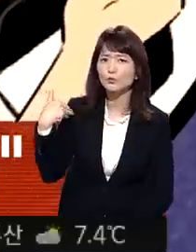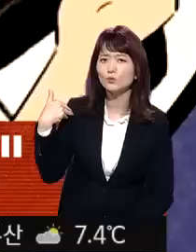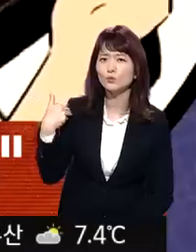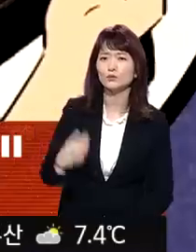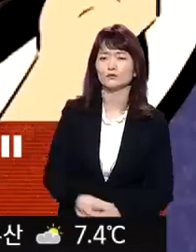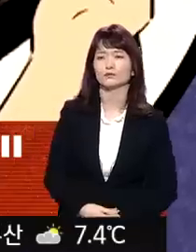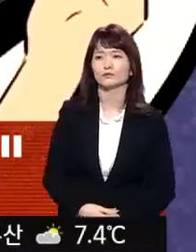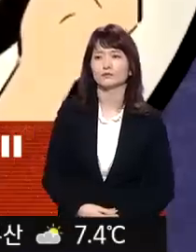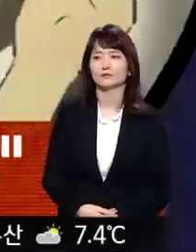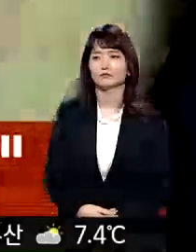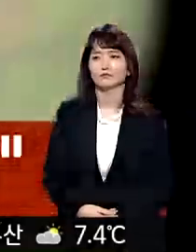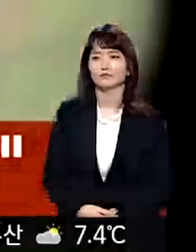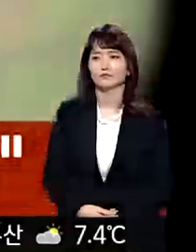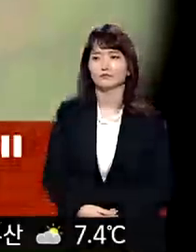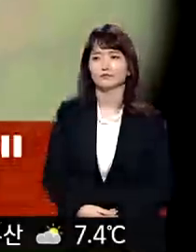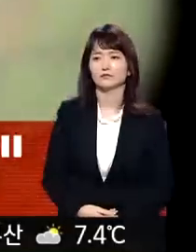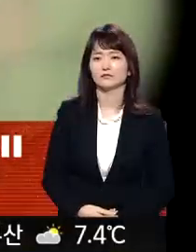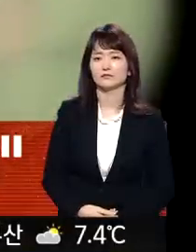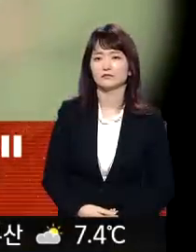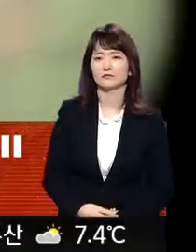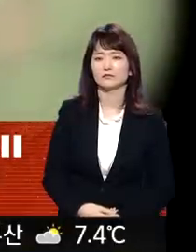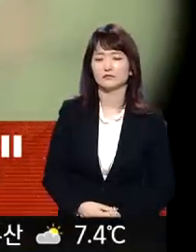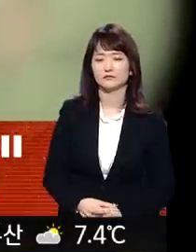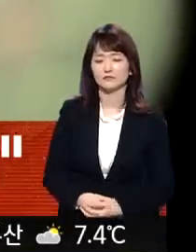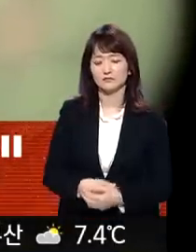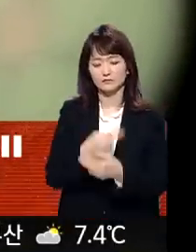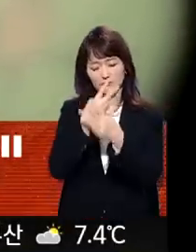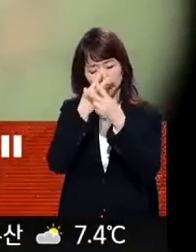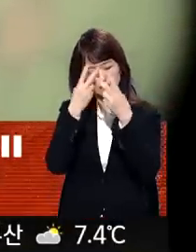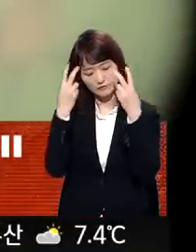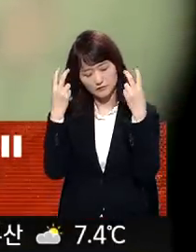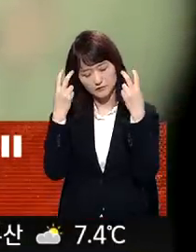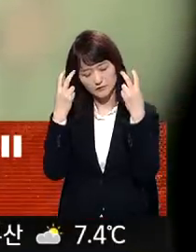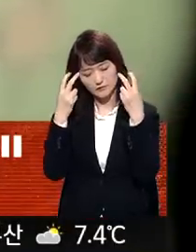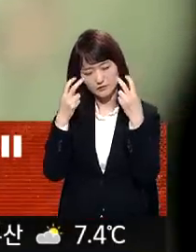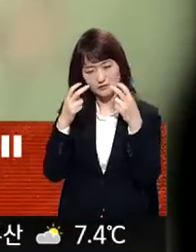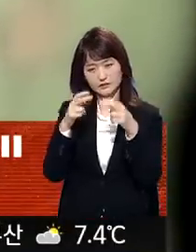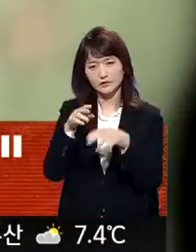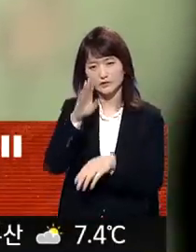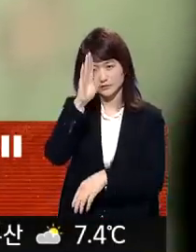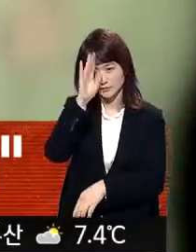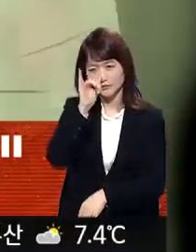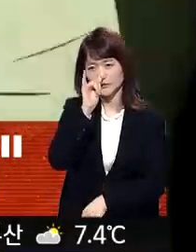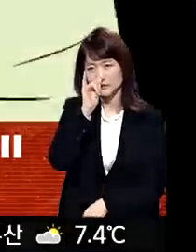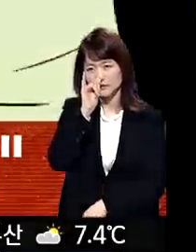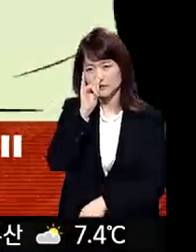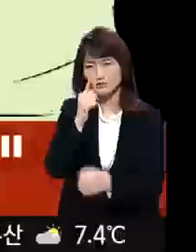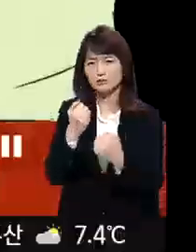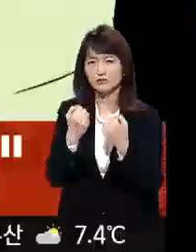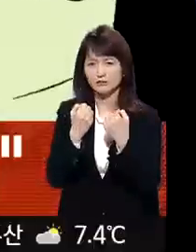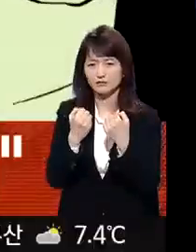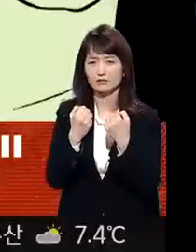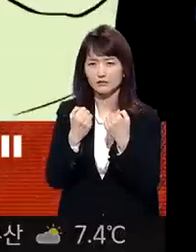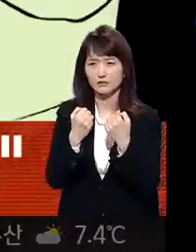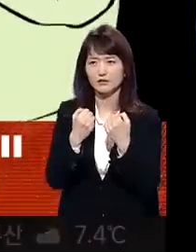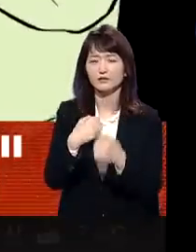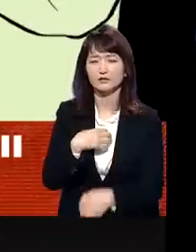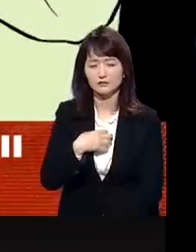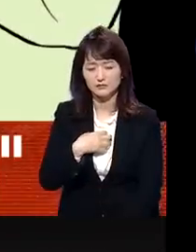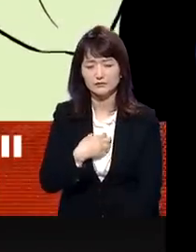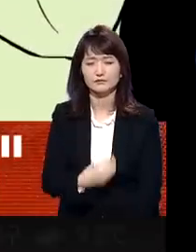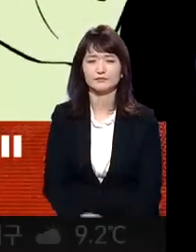그러면 몽유병 환자 내지는 수면 장애가 있는 거 아닐까? 걱정이 된 거예요. 일단 건강이 문제가 되는 거죠, 이제는. 본인이 모른다고 하니까.